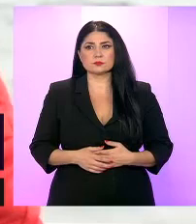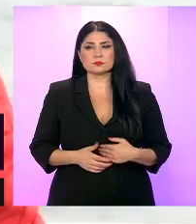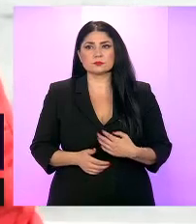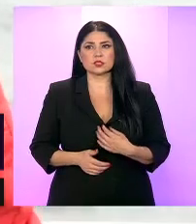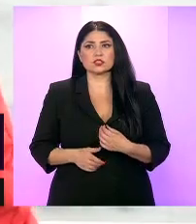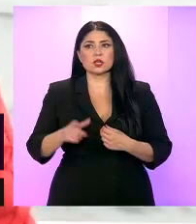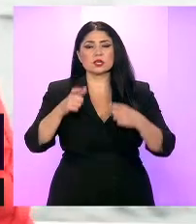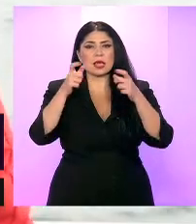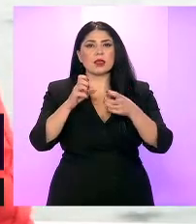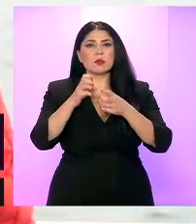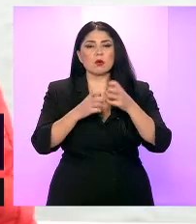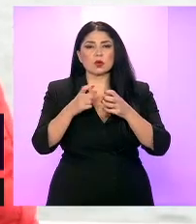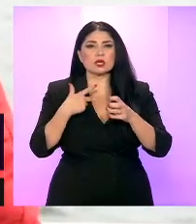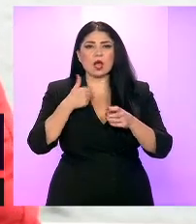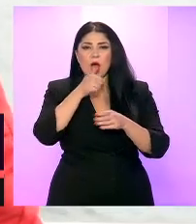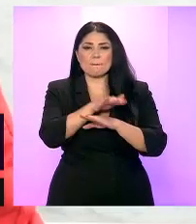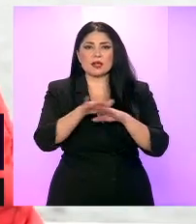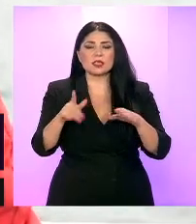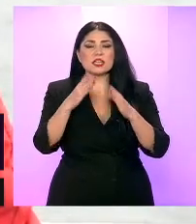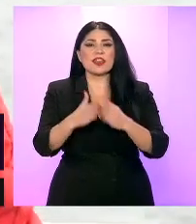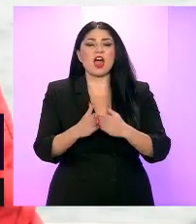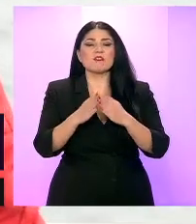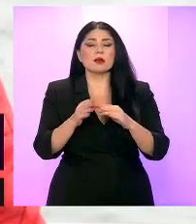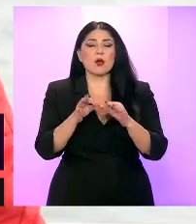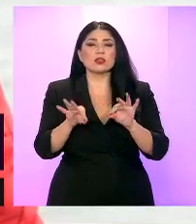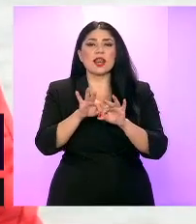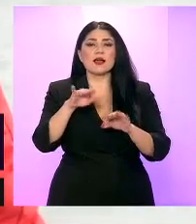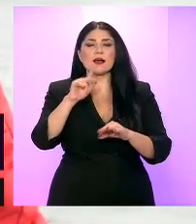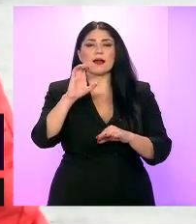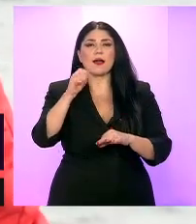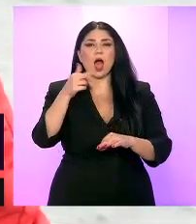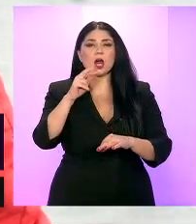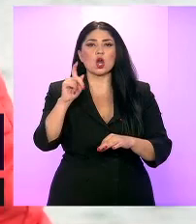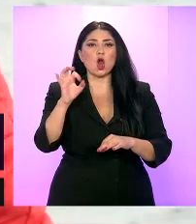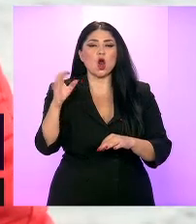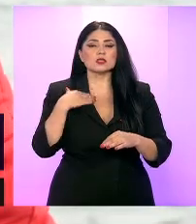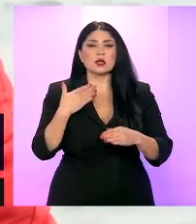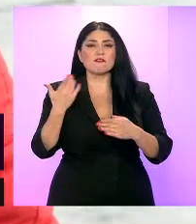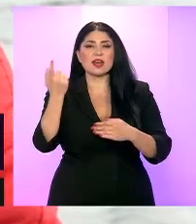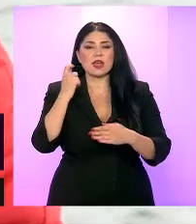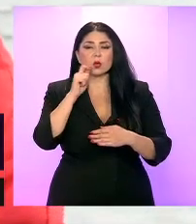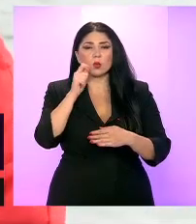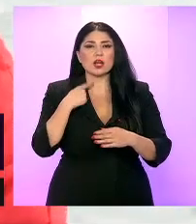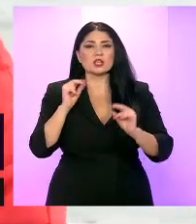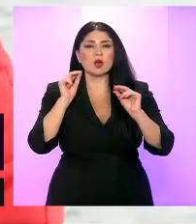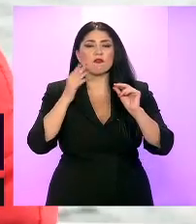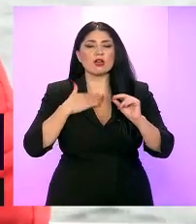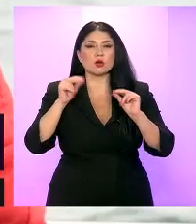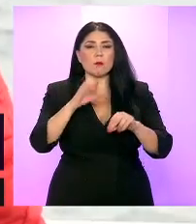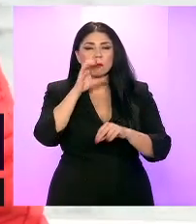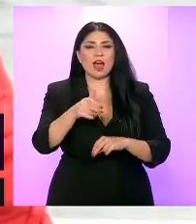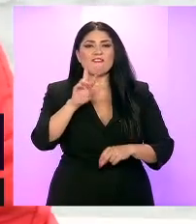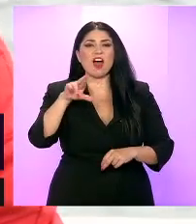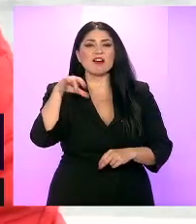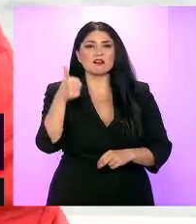inundată cu apă. Vorbim despre o navă tip cargo care venea din Ucraina și se îndrepta spre Varna. În 20 septembrie